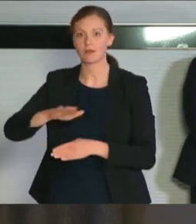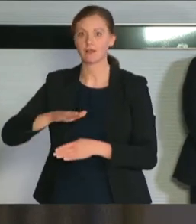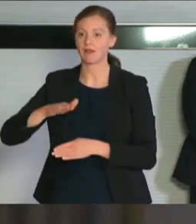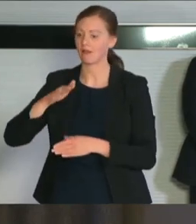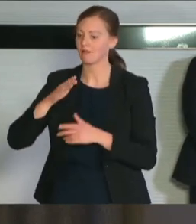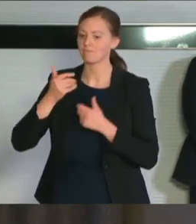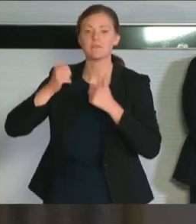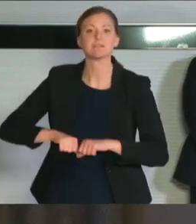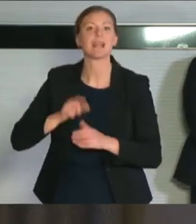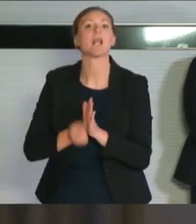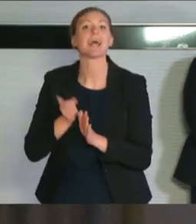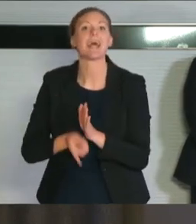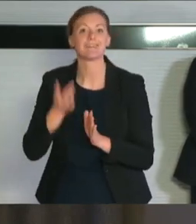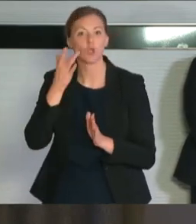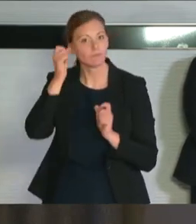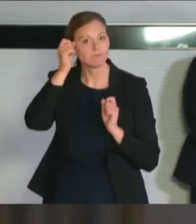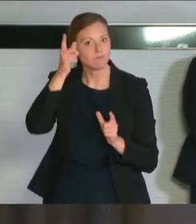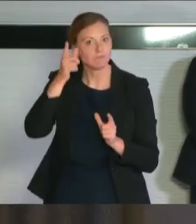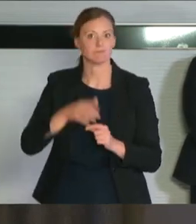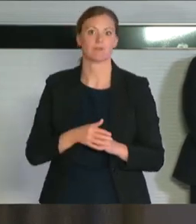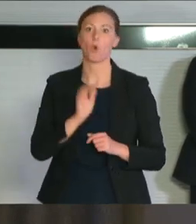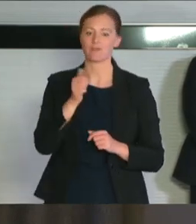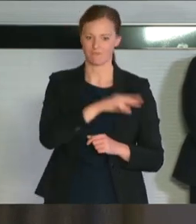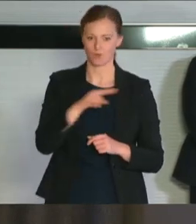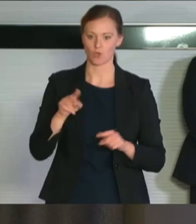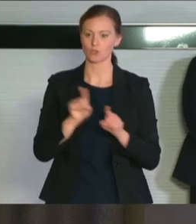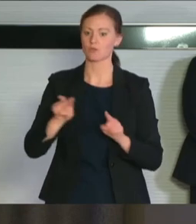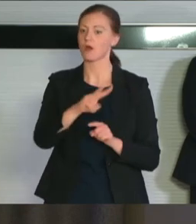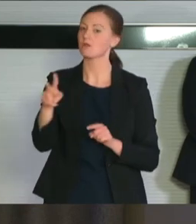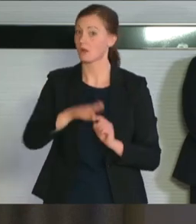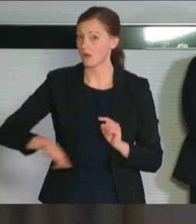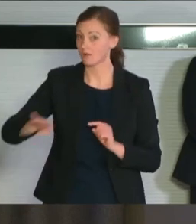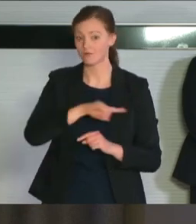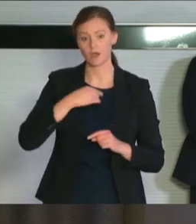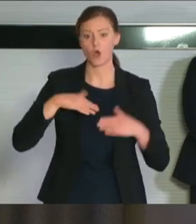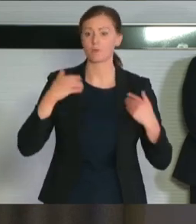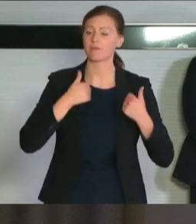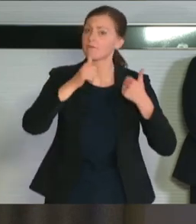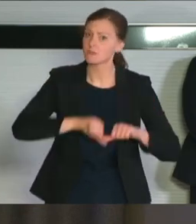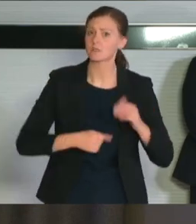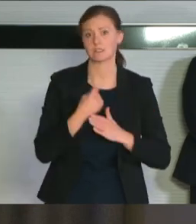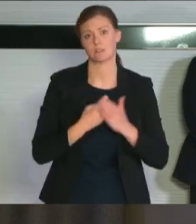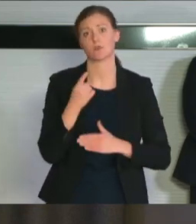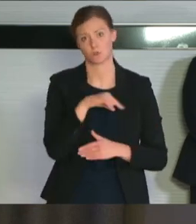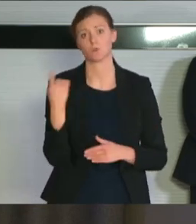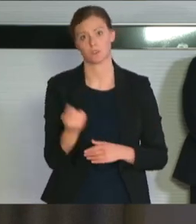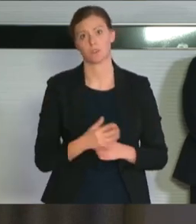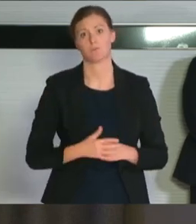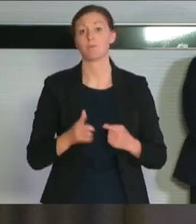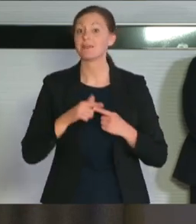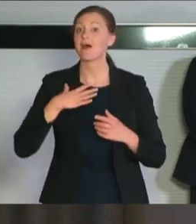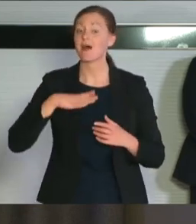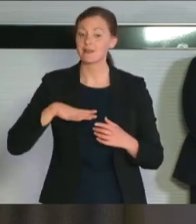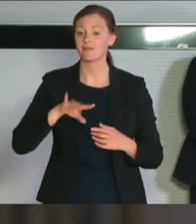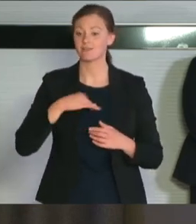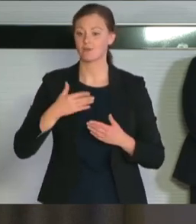blitt vanskelig. Og det gjør at Norge på samme måte som alle andre land har stått i en veldig vanskelig situasjon der. Og så har vi heldigvis fått